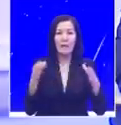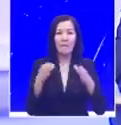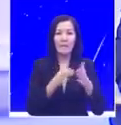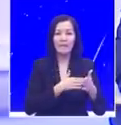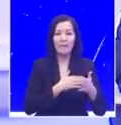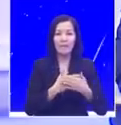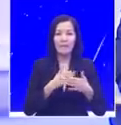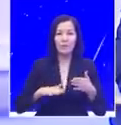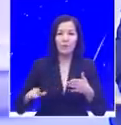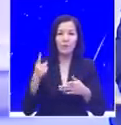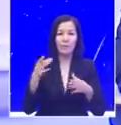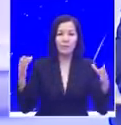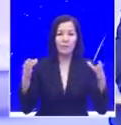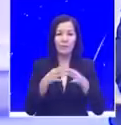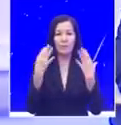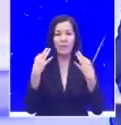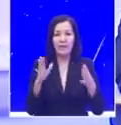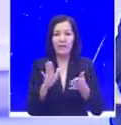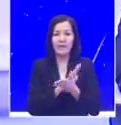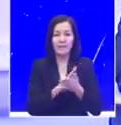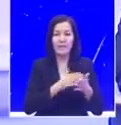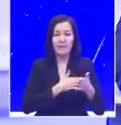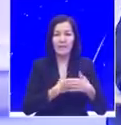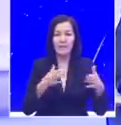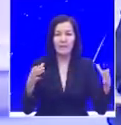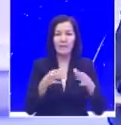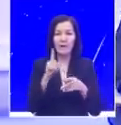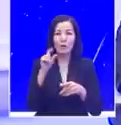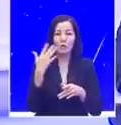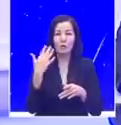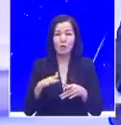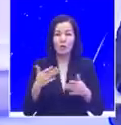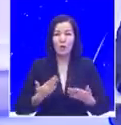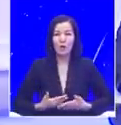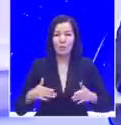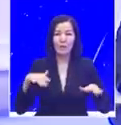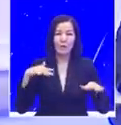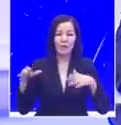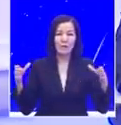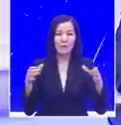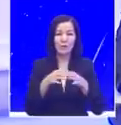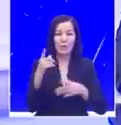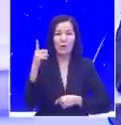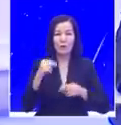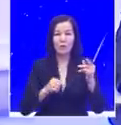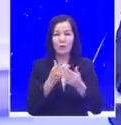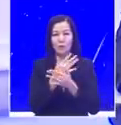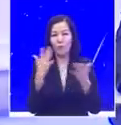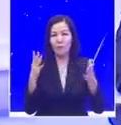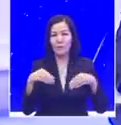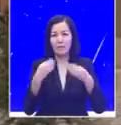Партия белсенділері өңірдегі бір топ еріктілермен 150 әлеуметтік осал топтағы тұрғынға сүт өнімдерін апарып